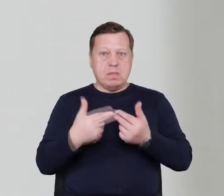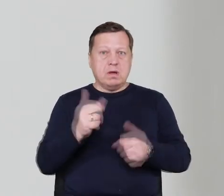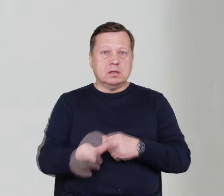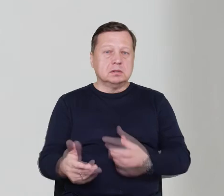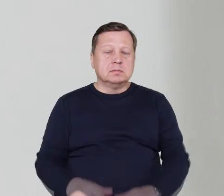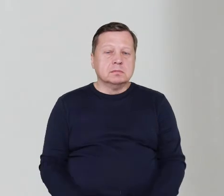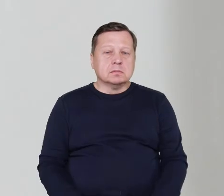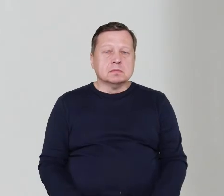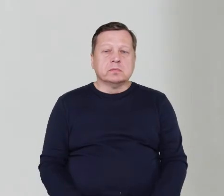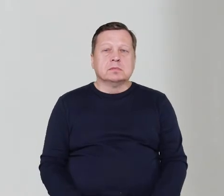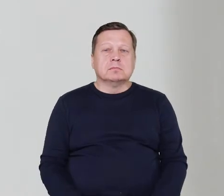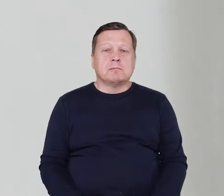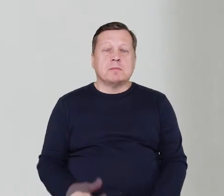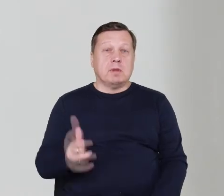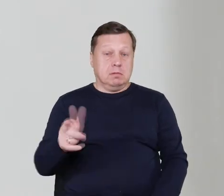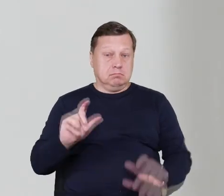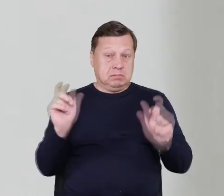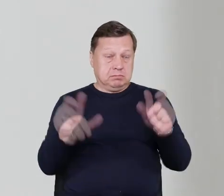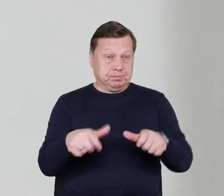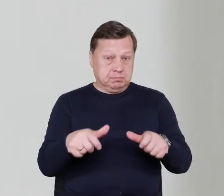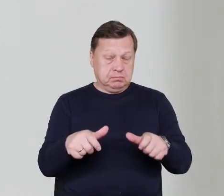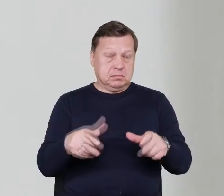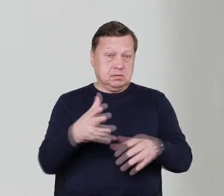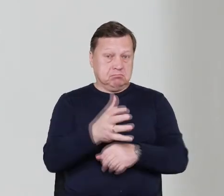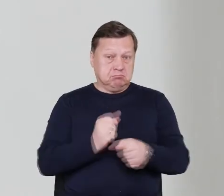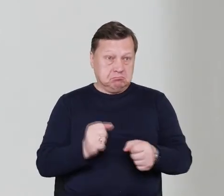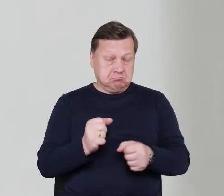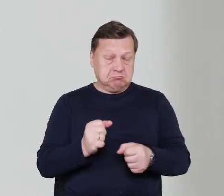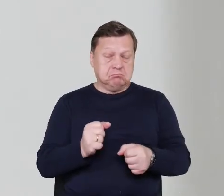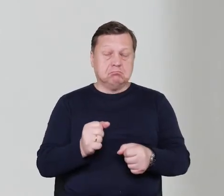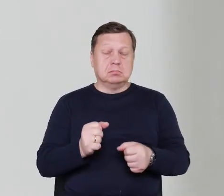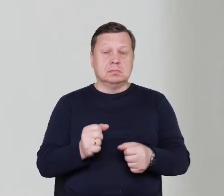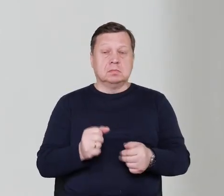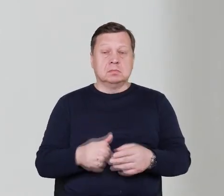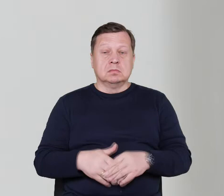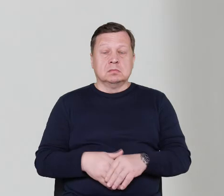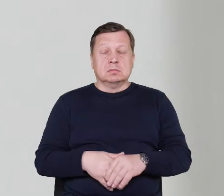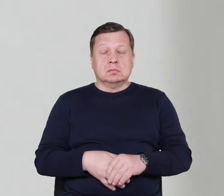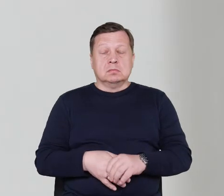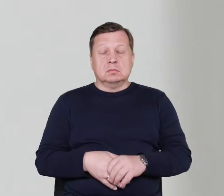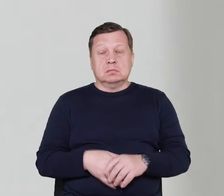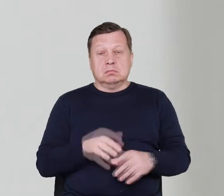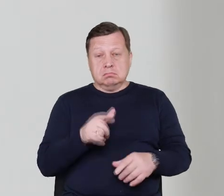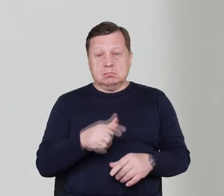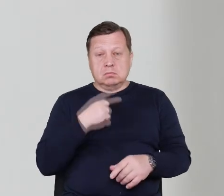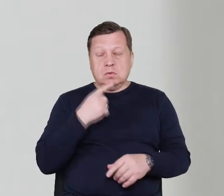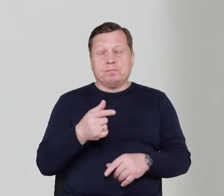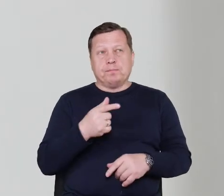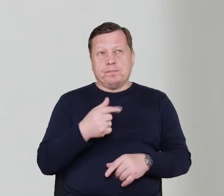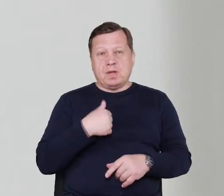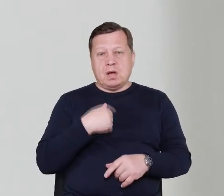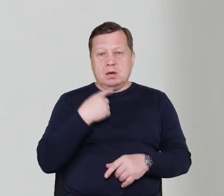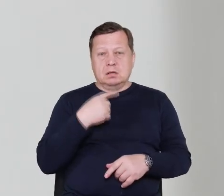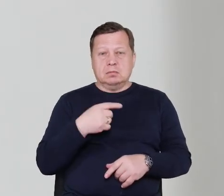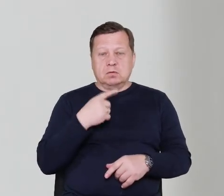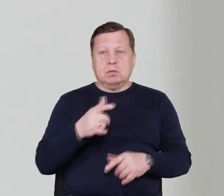samo kwestia tego zatrzymania to jest zdecydowanie się na No ma bardzo duży szacunek do każdego kto